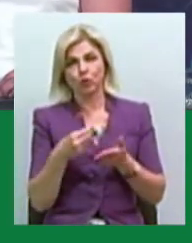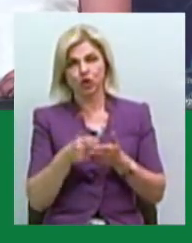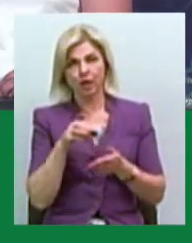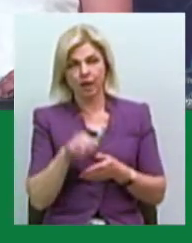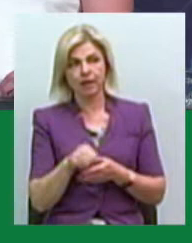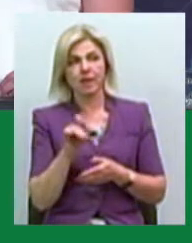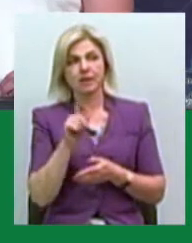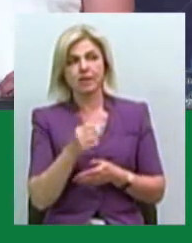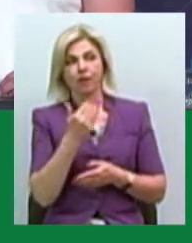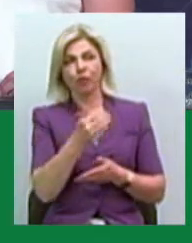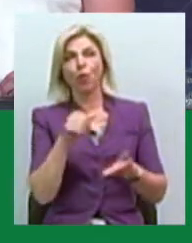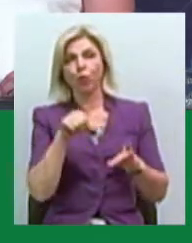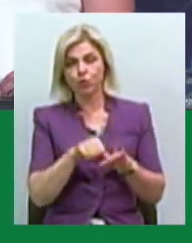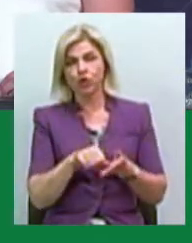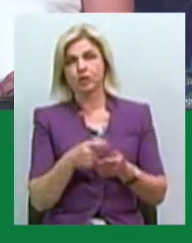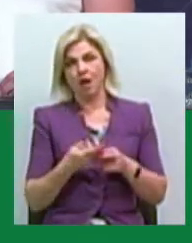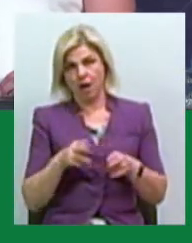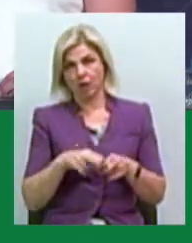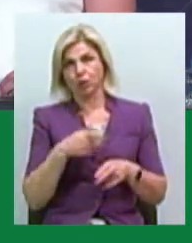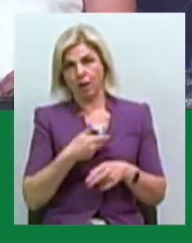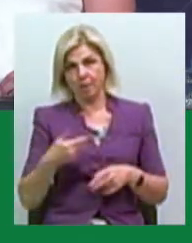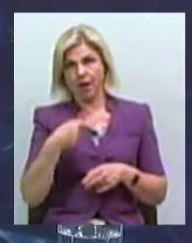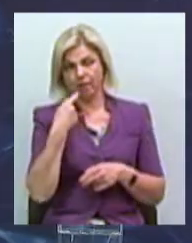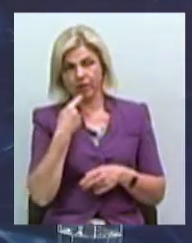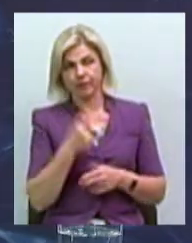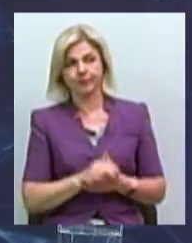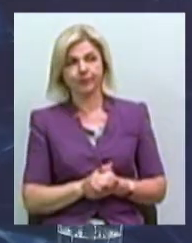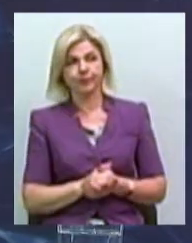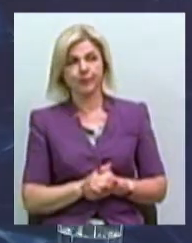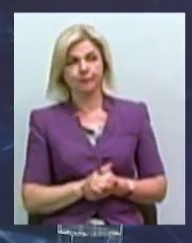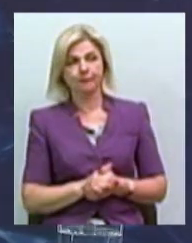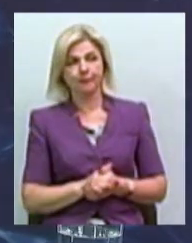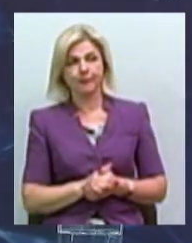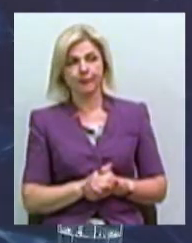пайову участь, за яку ми кажемо 5-7%. На договірних відносинах будуть